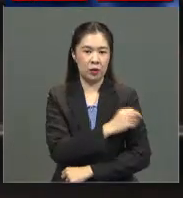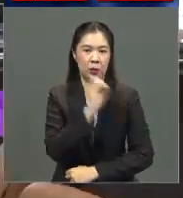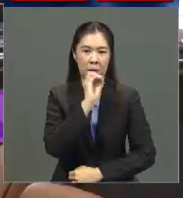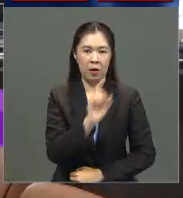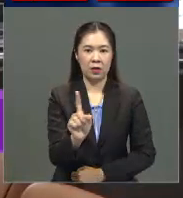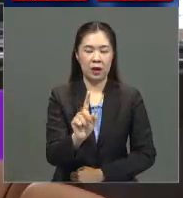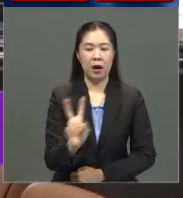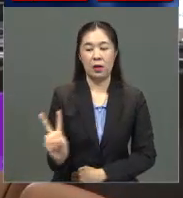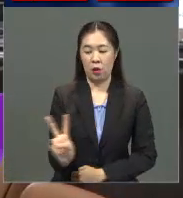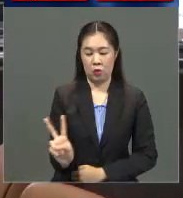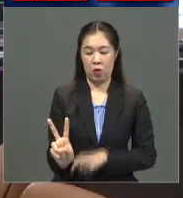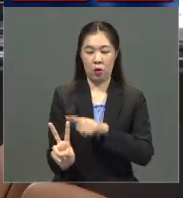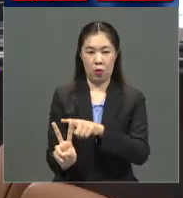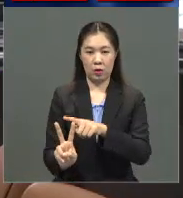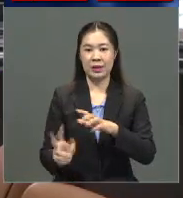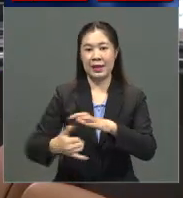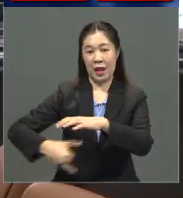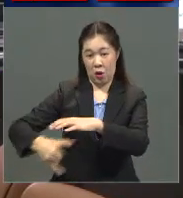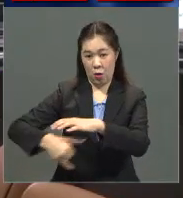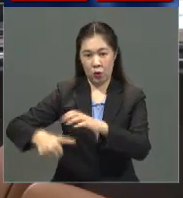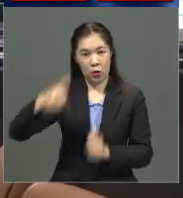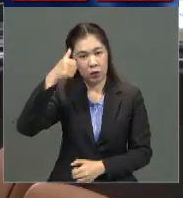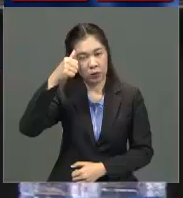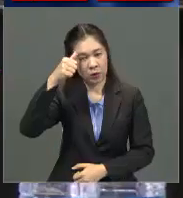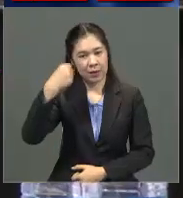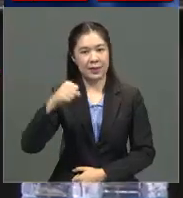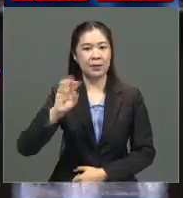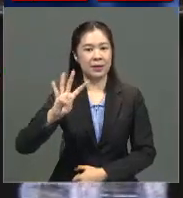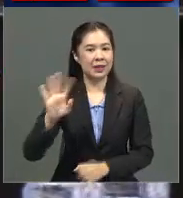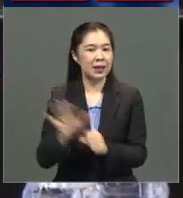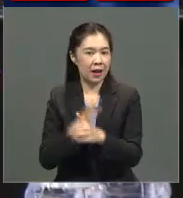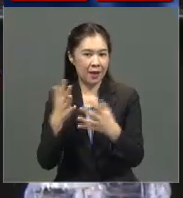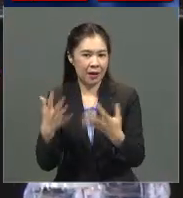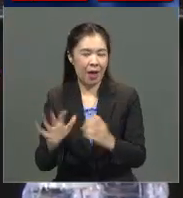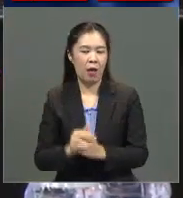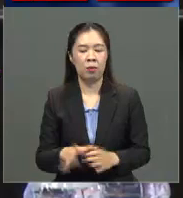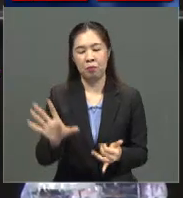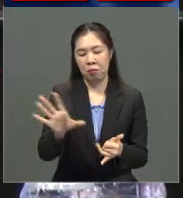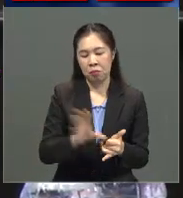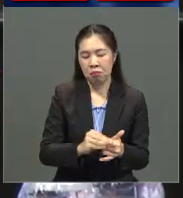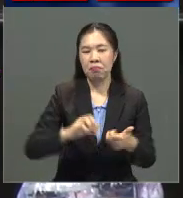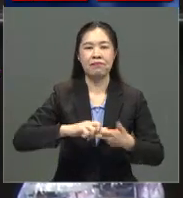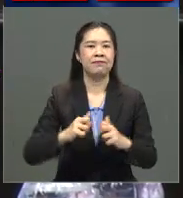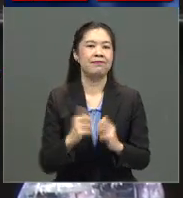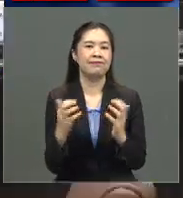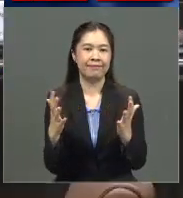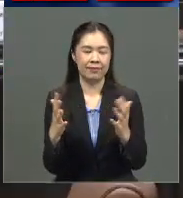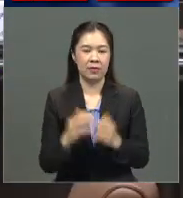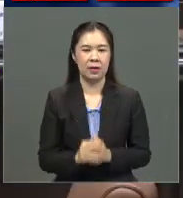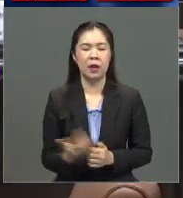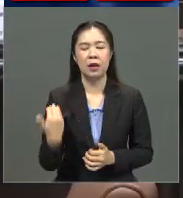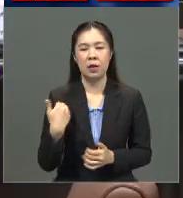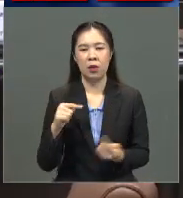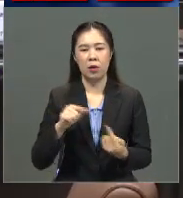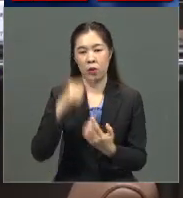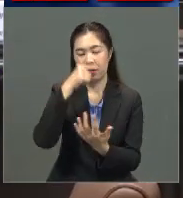ทั้งสองคนเนี่ยได้ผ่านการกับตัวของรัฐ 14วันไปแล้วนะฮะโดยก็พบเชื้อไม่มีปัญหาครั้งนี้ครับการพบซาก